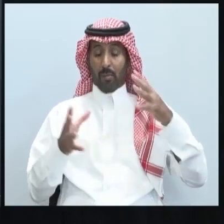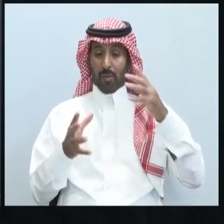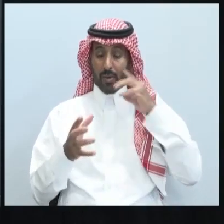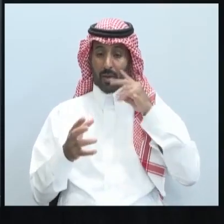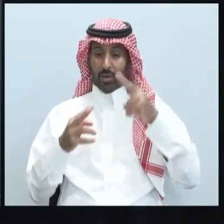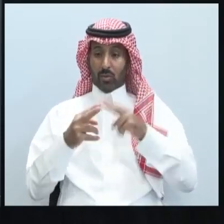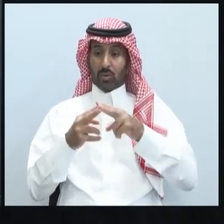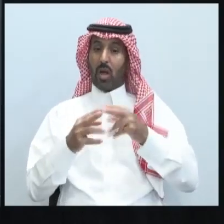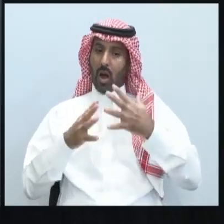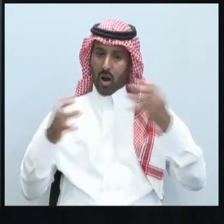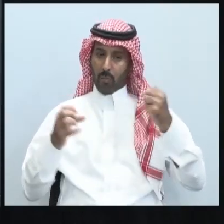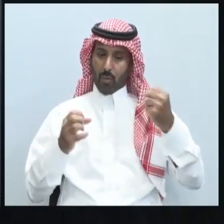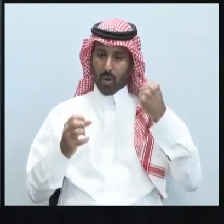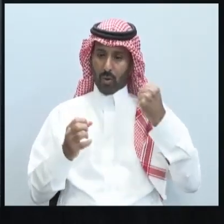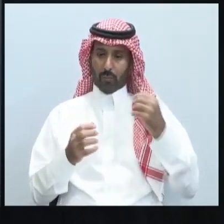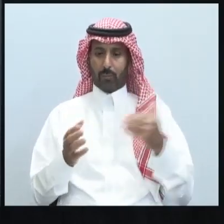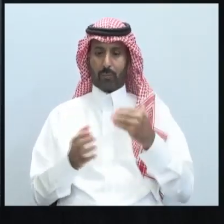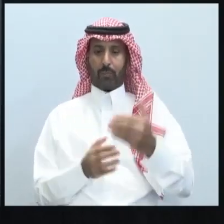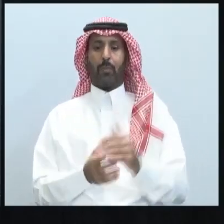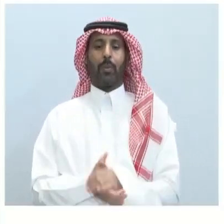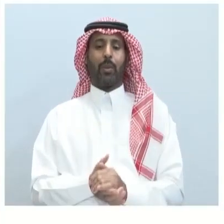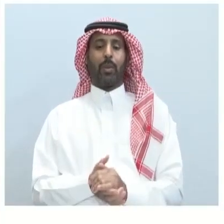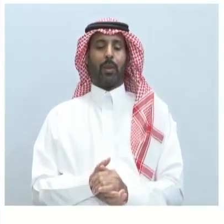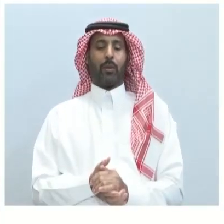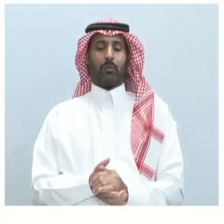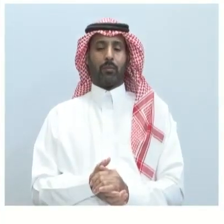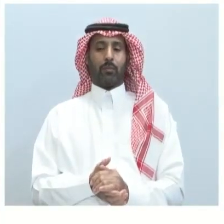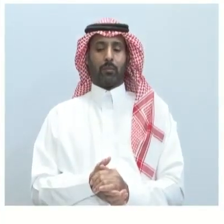يعتبر اكبر من المواد الثانيه